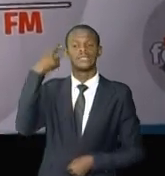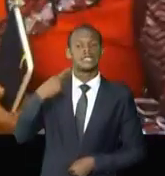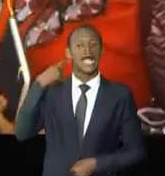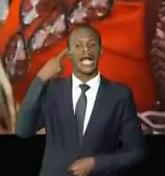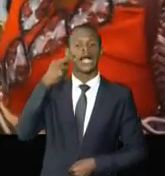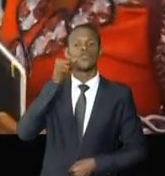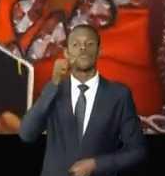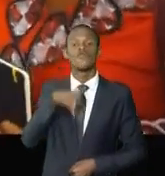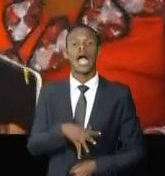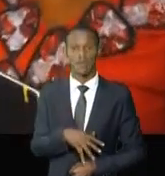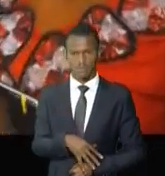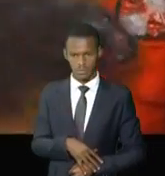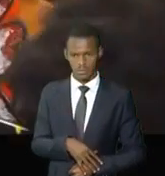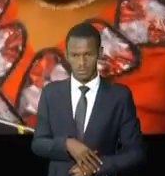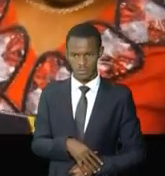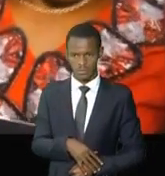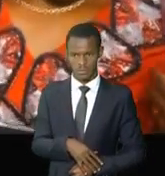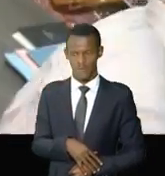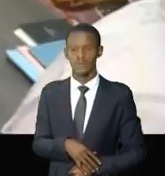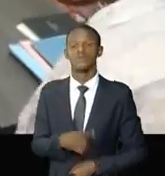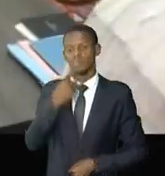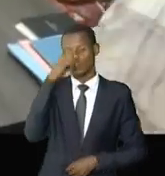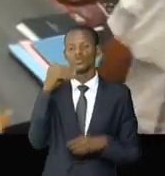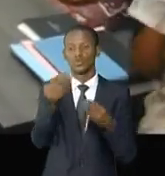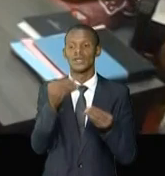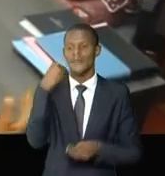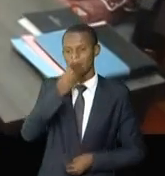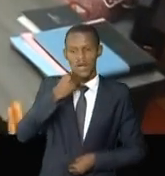lui donner la parole et faire entendre sa voix. Cet